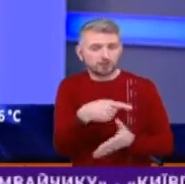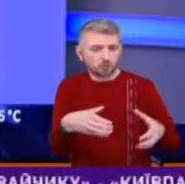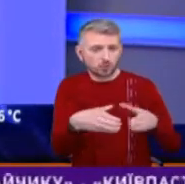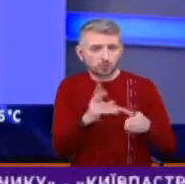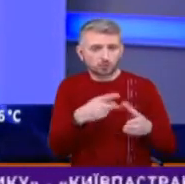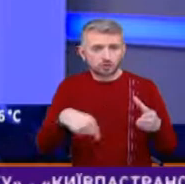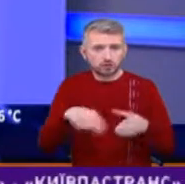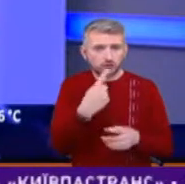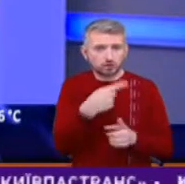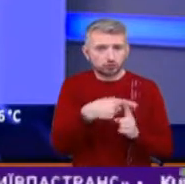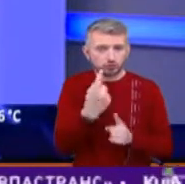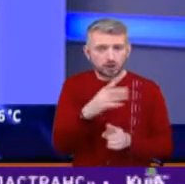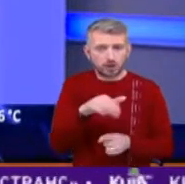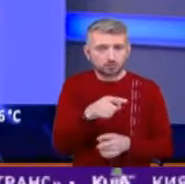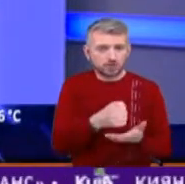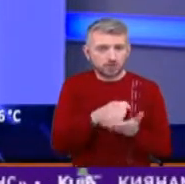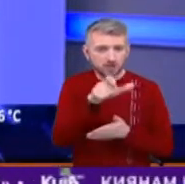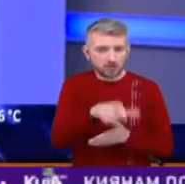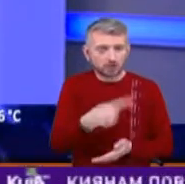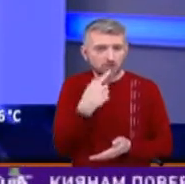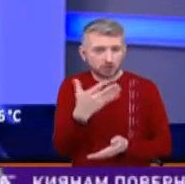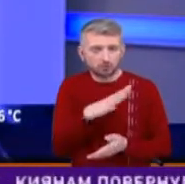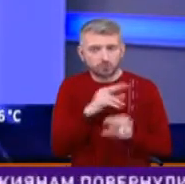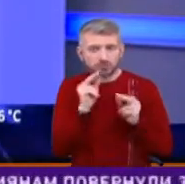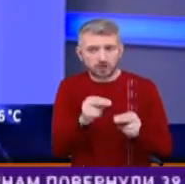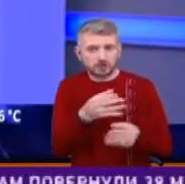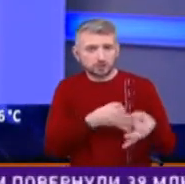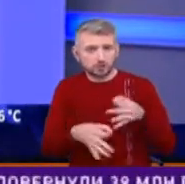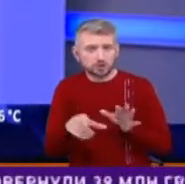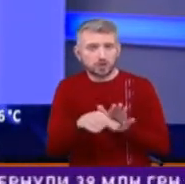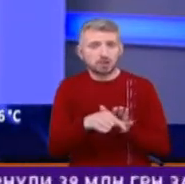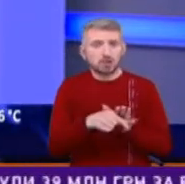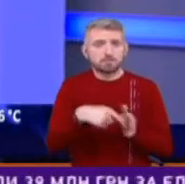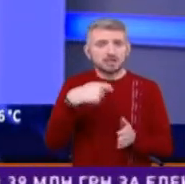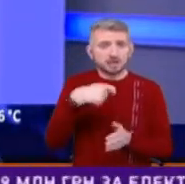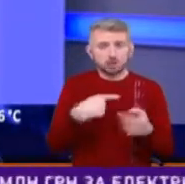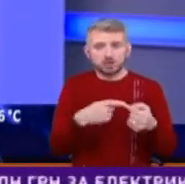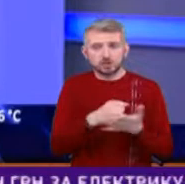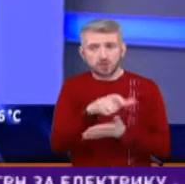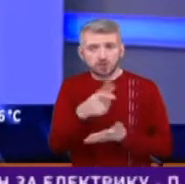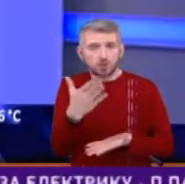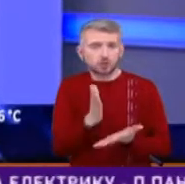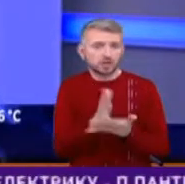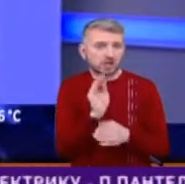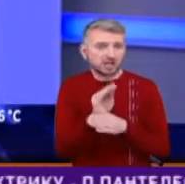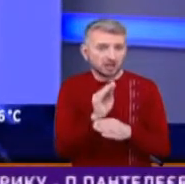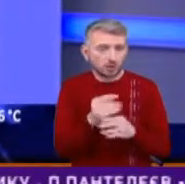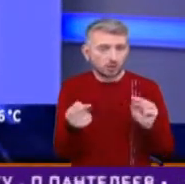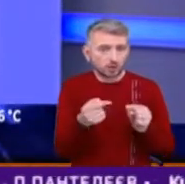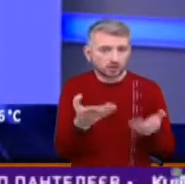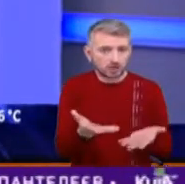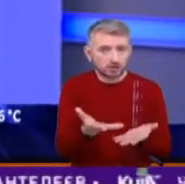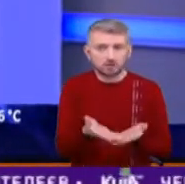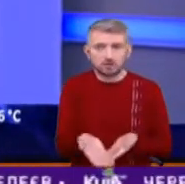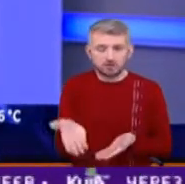навколо «Плюсів», то хай би цей кандидат виступив і була б чесна дискусія з президентом і з іншими кандидатами. Якщо є критика опозиції президента, викликайте